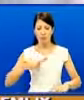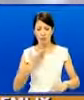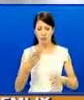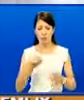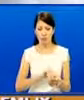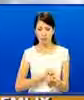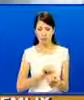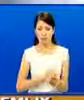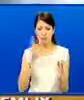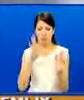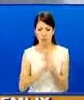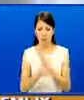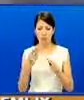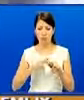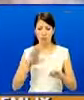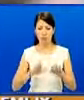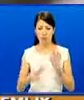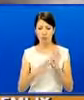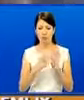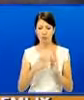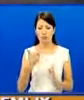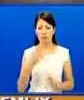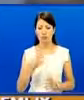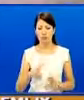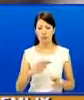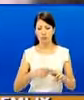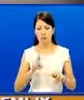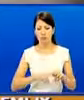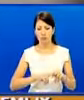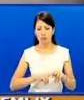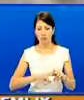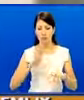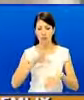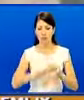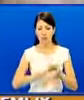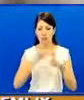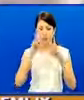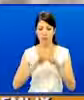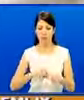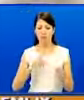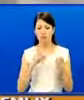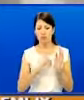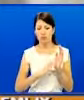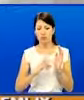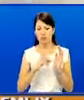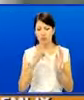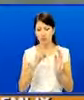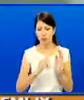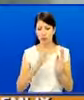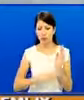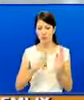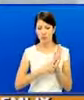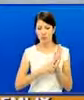наркотическим средством героина общим весом около 8 грамм. По данному факту возбуждено уголовное дело по статьям 297 Уголовного кодекса